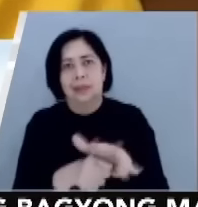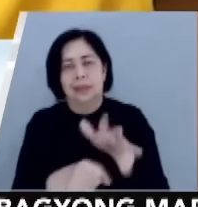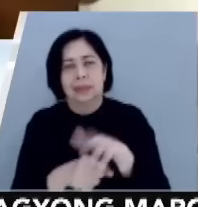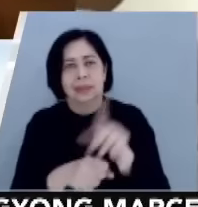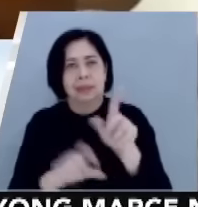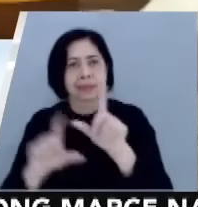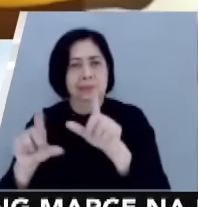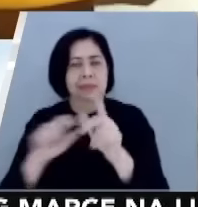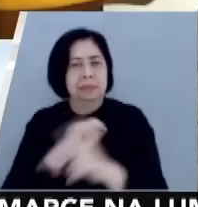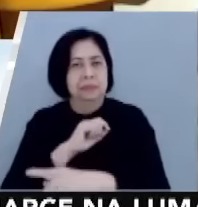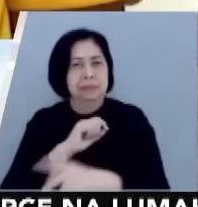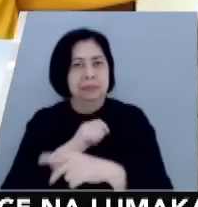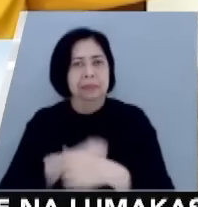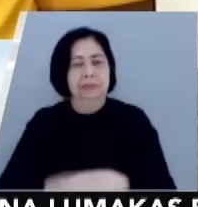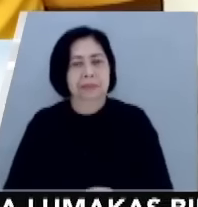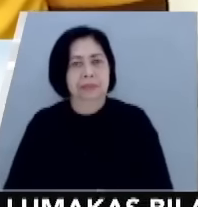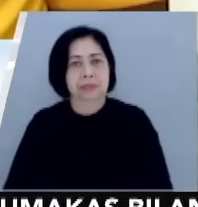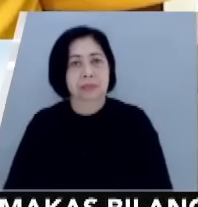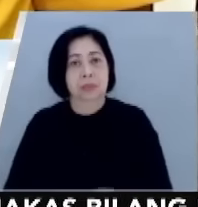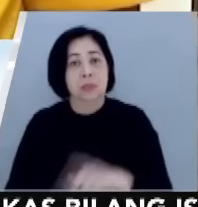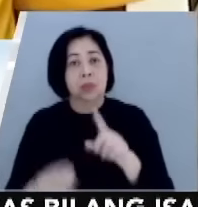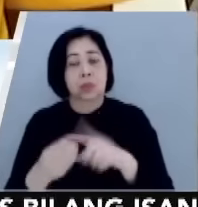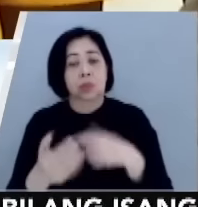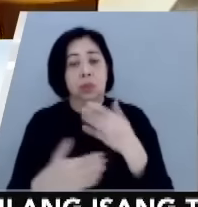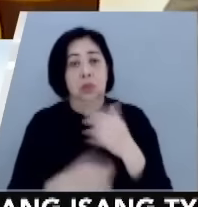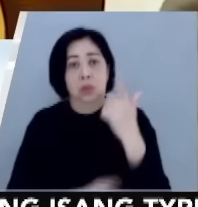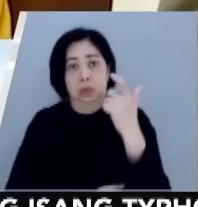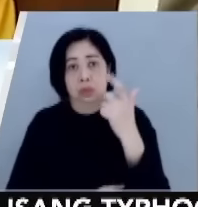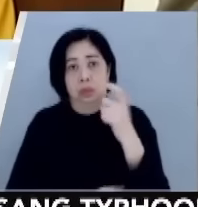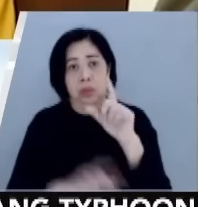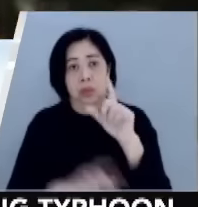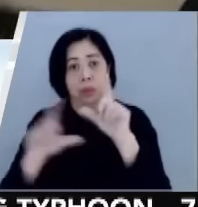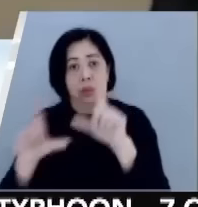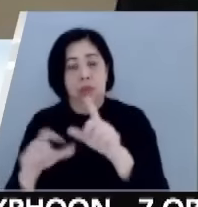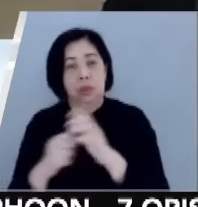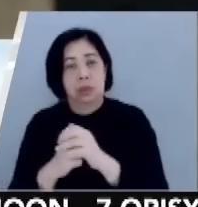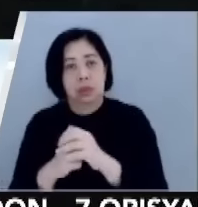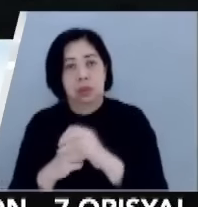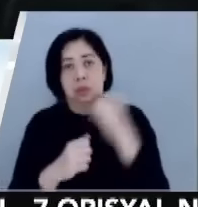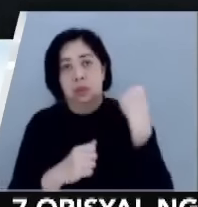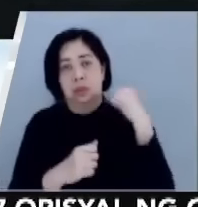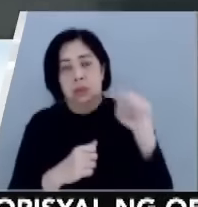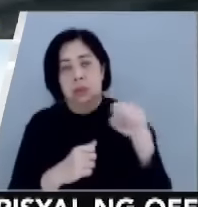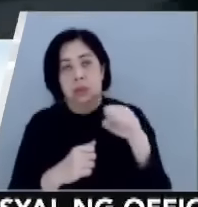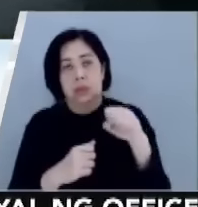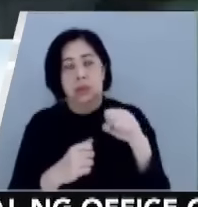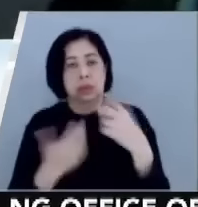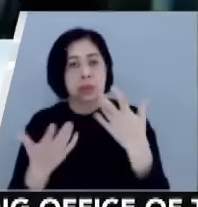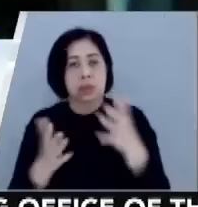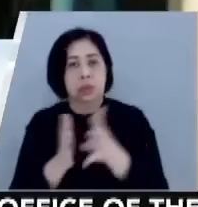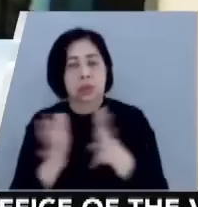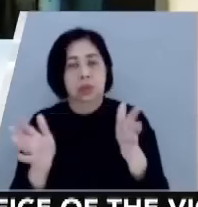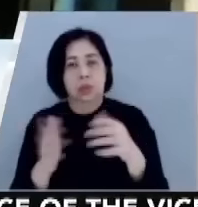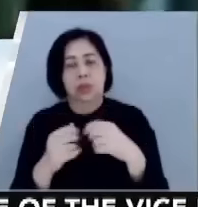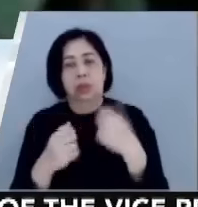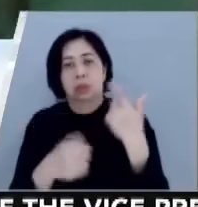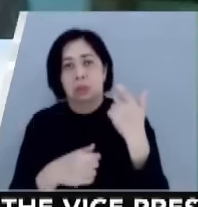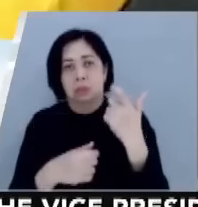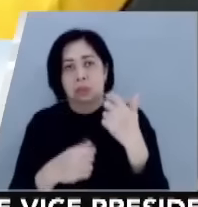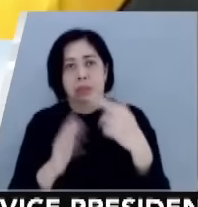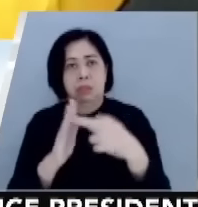lalaki. Kaugnay naman sa nakuhang baril, maharap siya sa reklamong paglabag sa Comprehensive Firearms and Ammunition Regulation